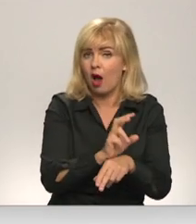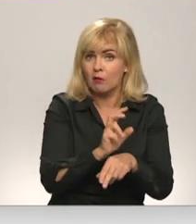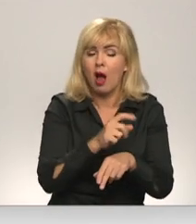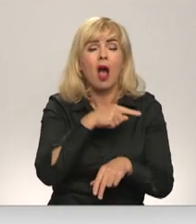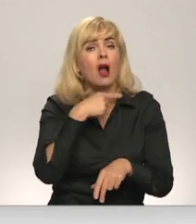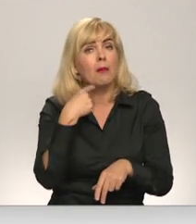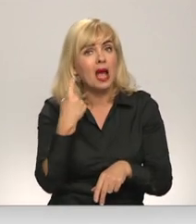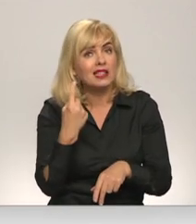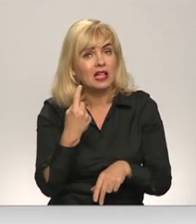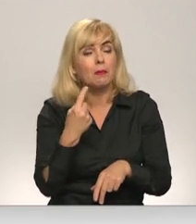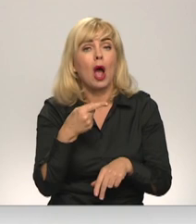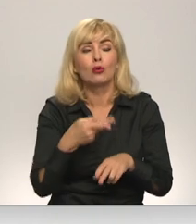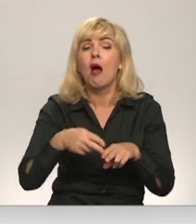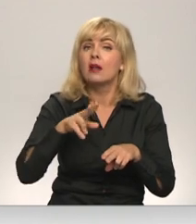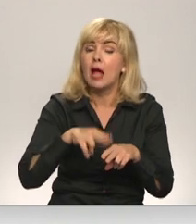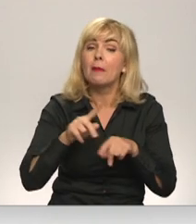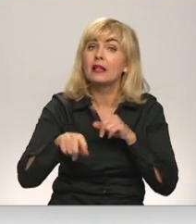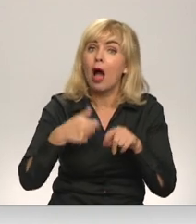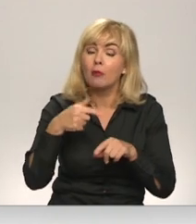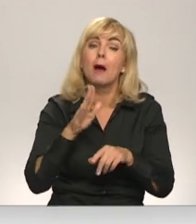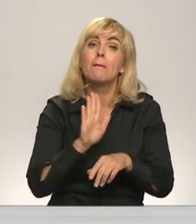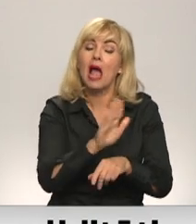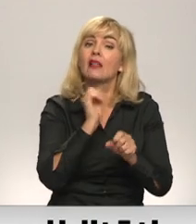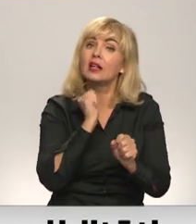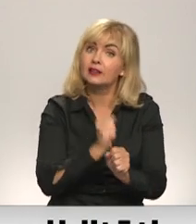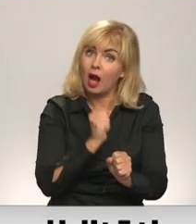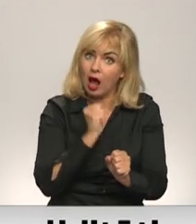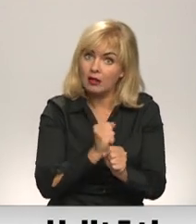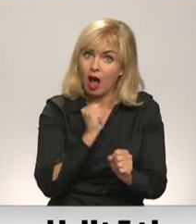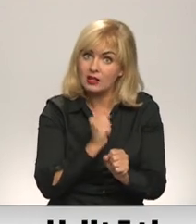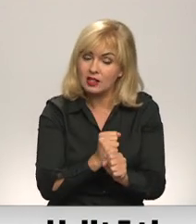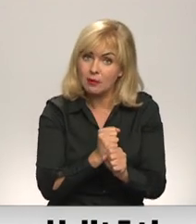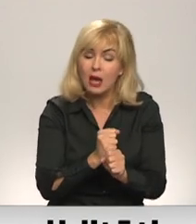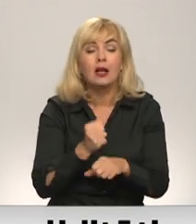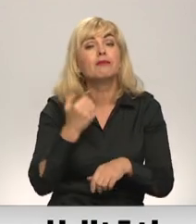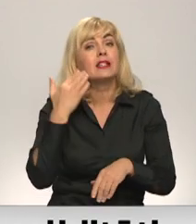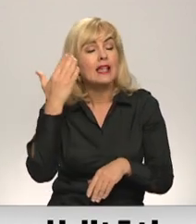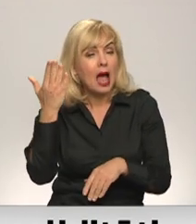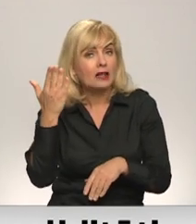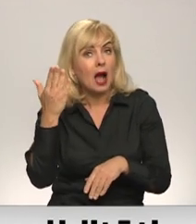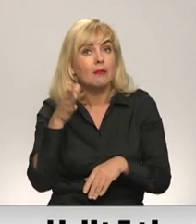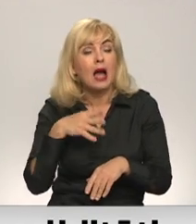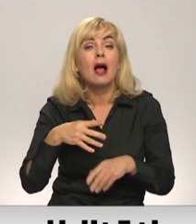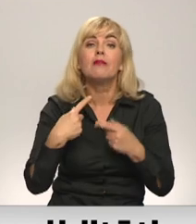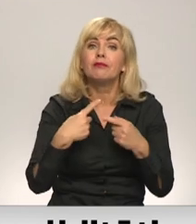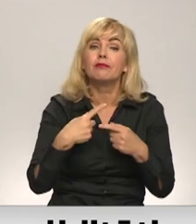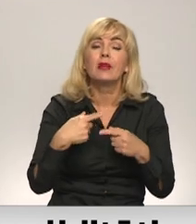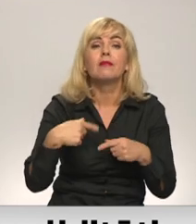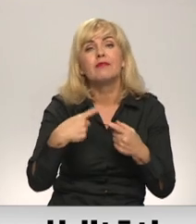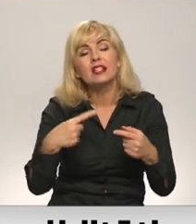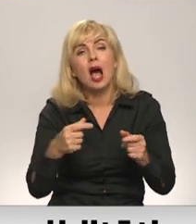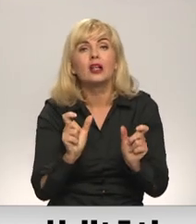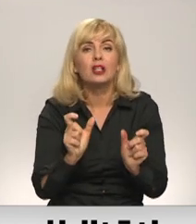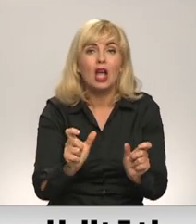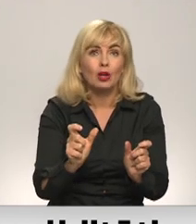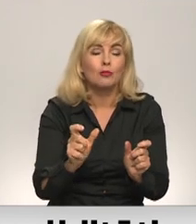mēs vēlētos, tāpēc mēs nākamgad strādāsim pie tā un ceram, ka visādi ierobežojumi